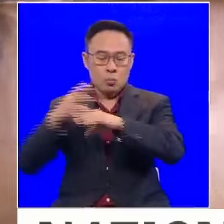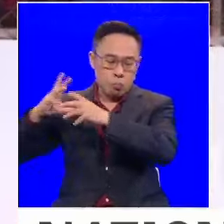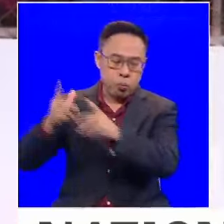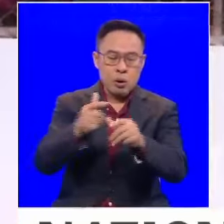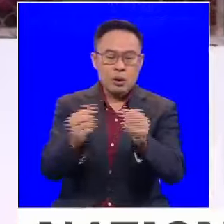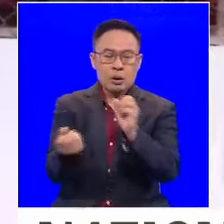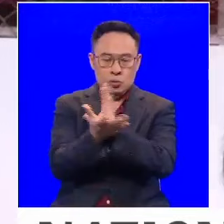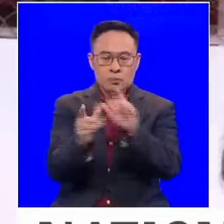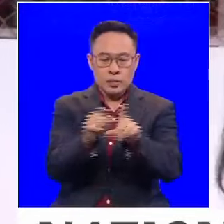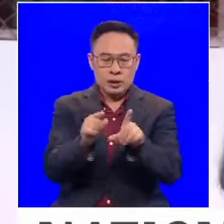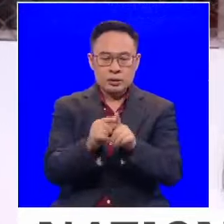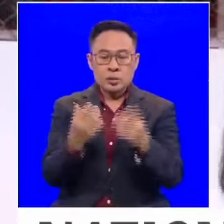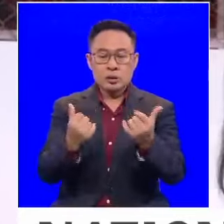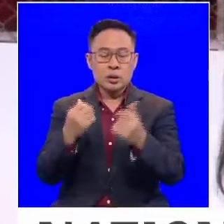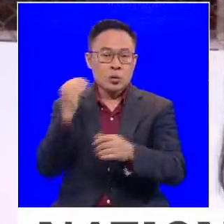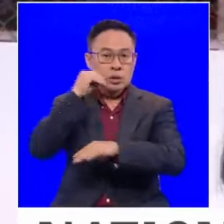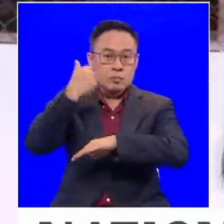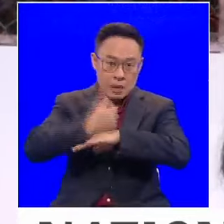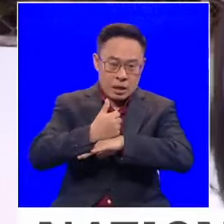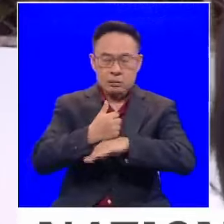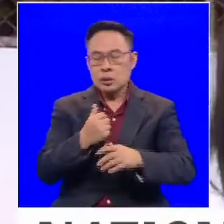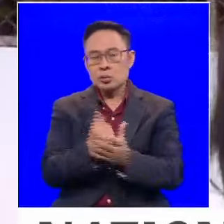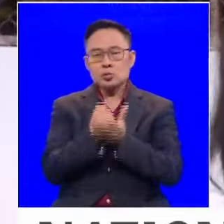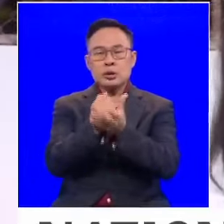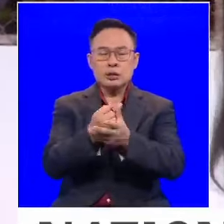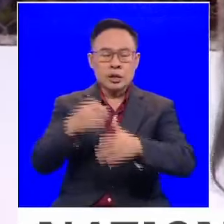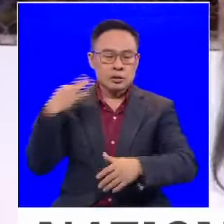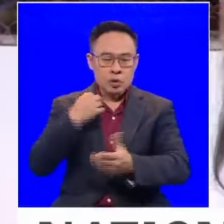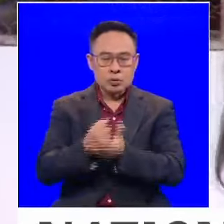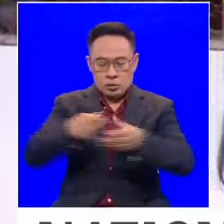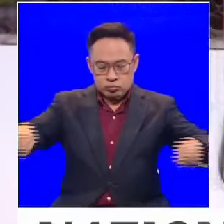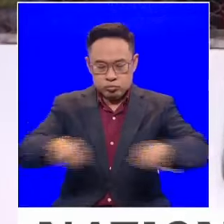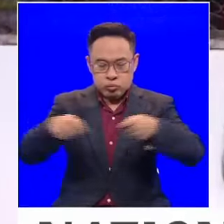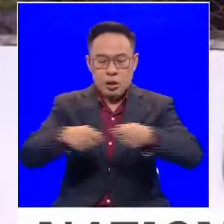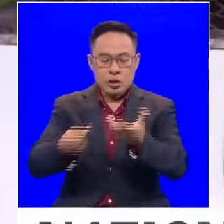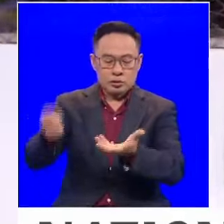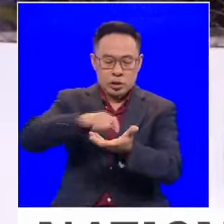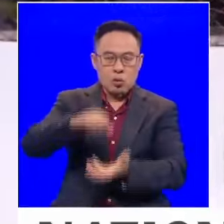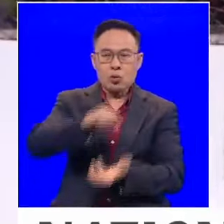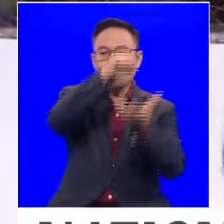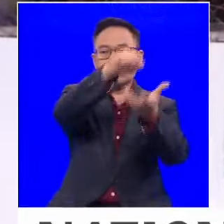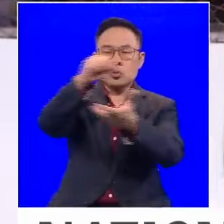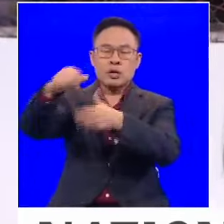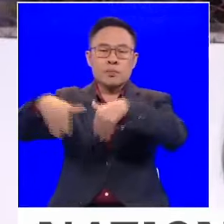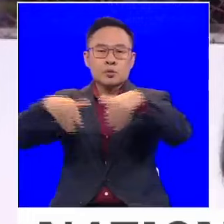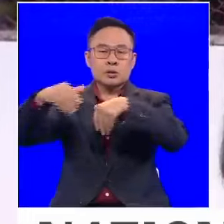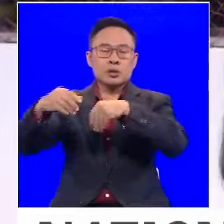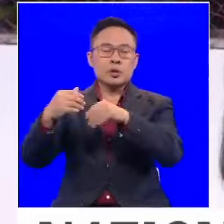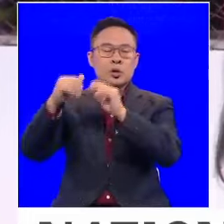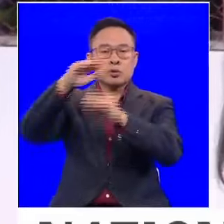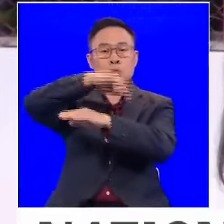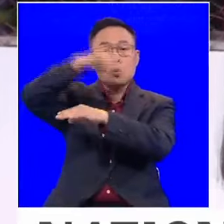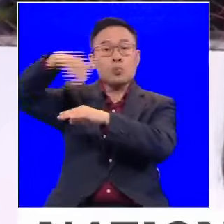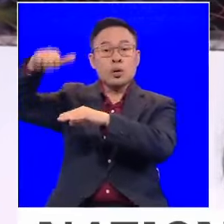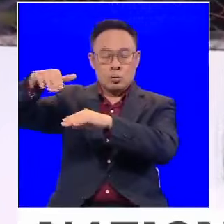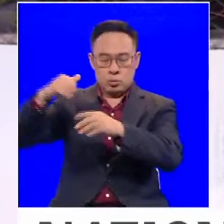ก็หน่วยงานเนี่ยจะต้องทำอาหารน้ำดื่มแล้วก็ข้าวสารอาหารแข้งต่างๆนะคะเพื่อที่จะนำไปส่งให้กับประชาชนที่อาศัยอยู่บนดอย